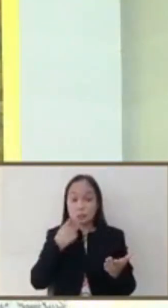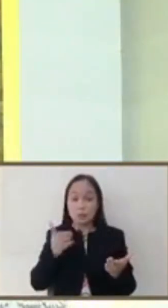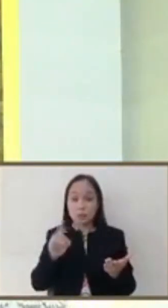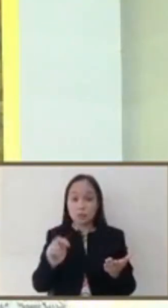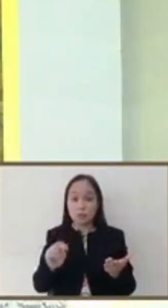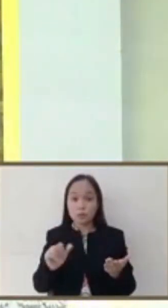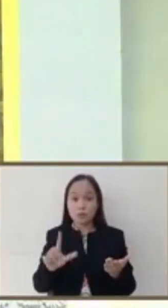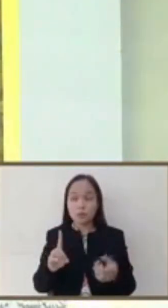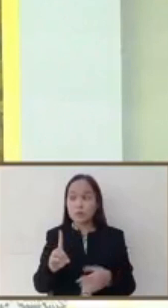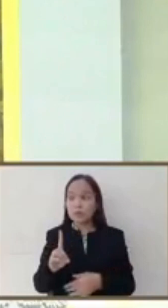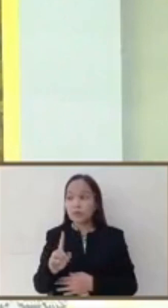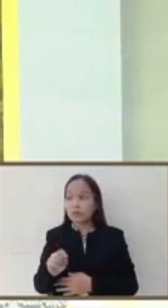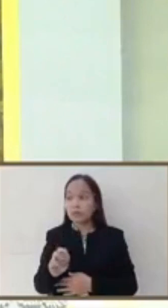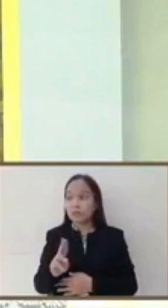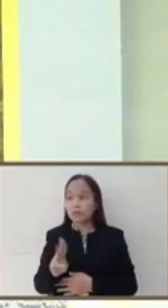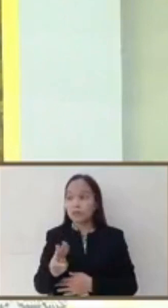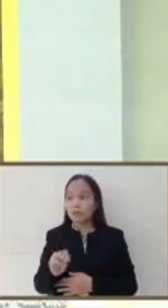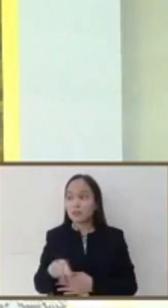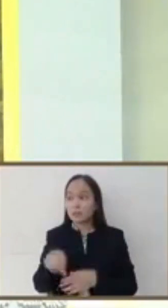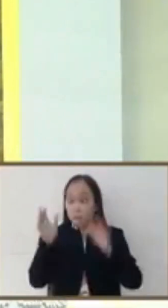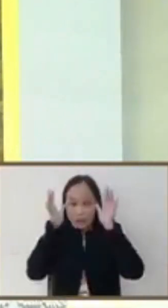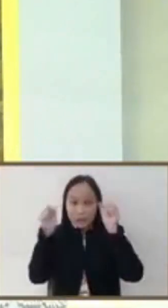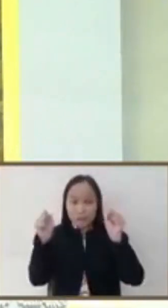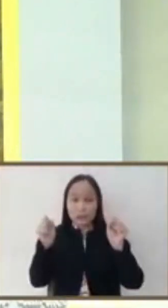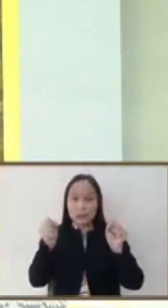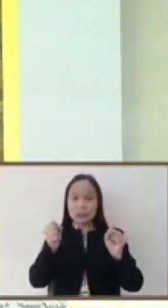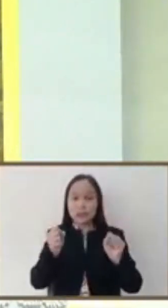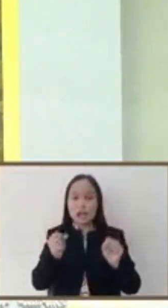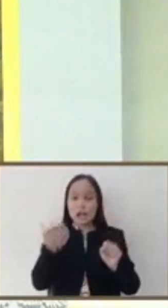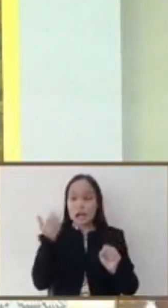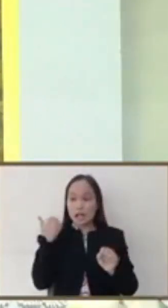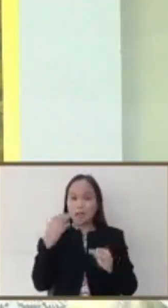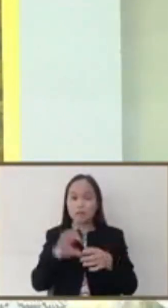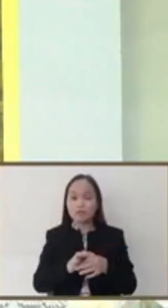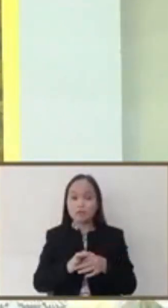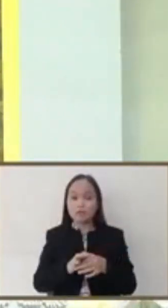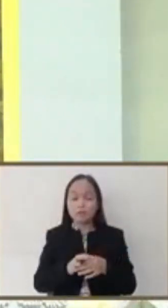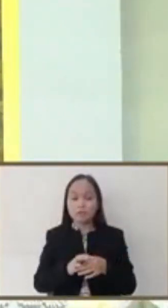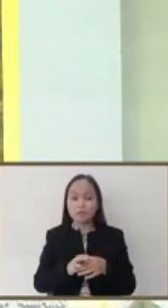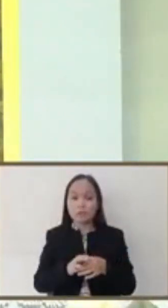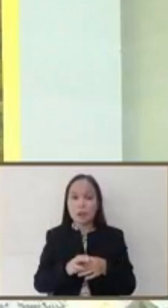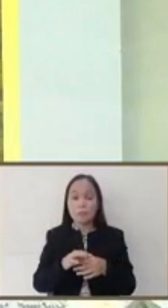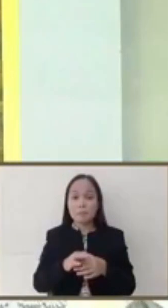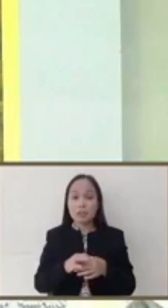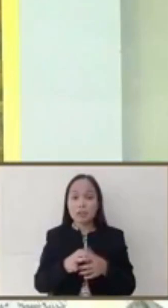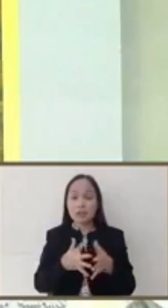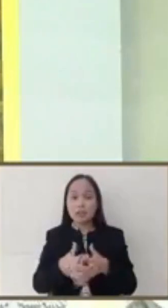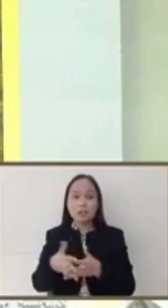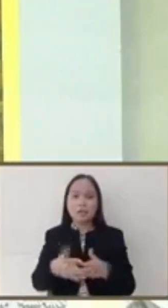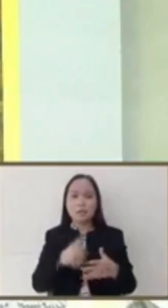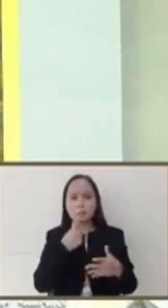Sabi niya, may nagtanong, of course, narinig ni Donald Trump, sabi niya, money cannot buy happiness. Alam mo, sagot ni Donald